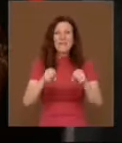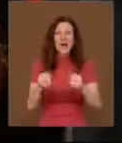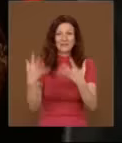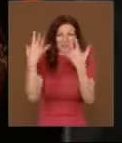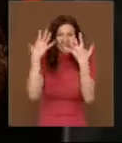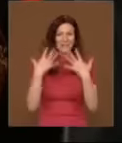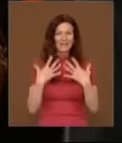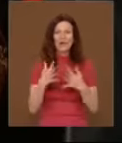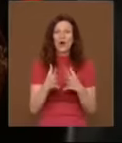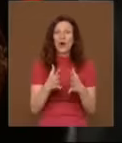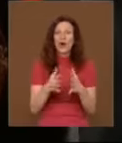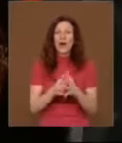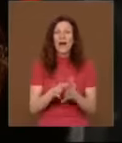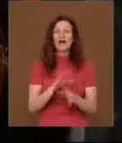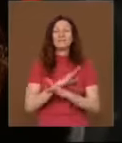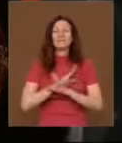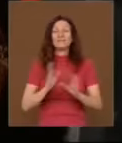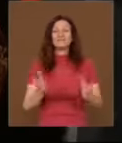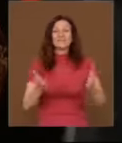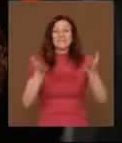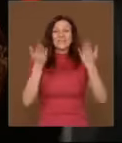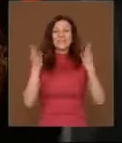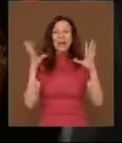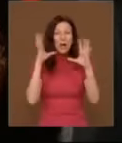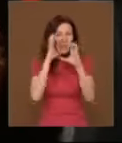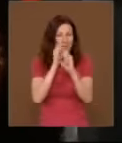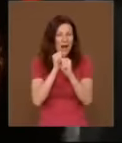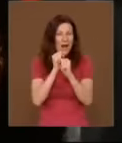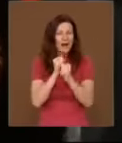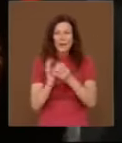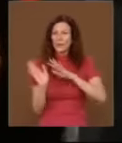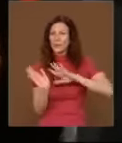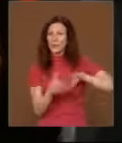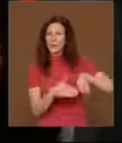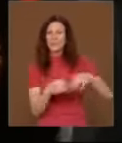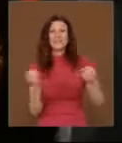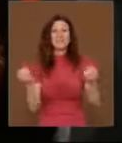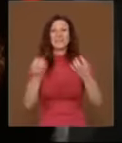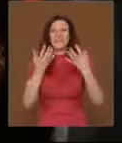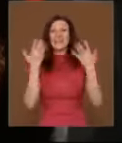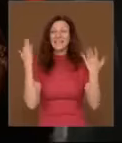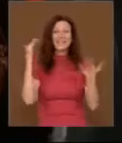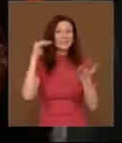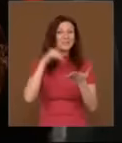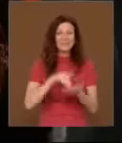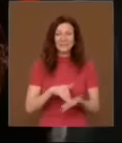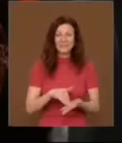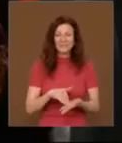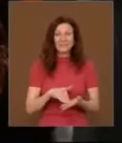род. Възкръсна Христос и мракът отстъпи пред светлината, която не можеше да